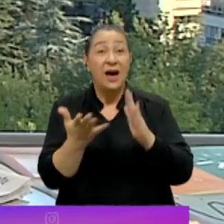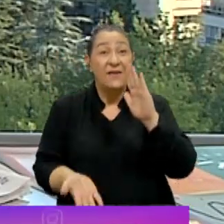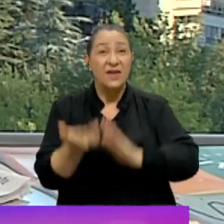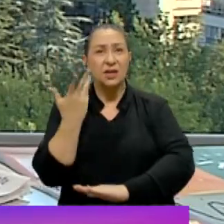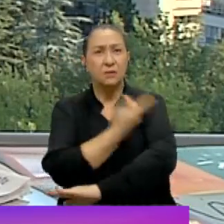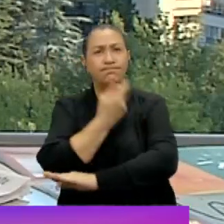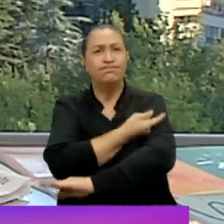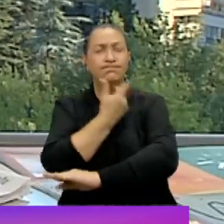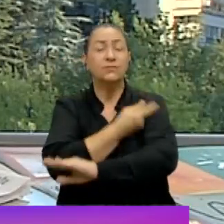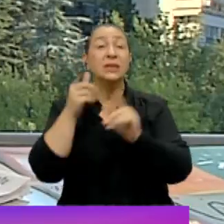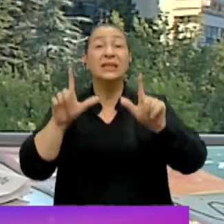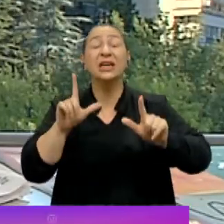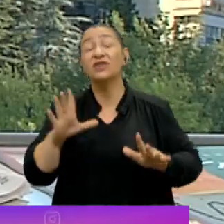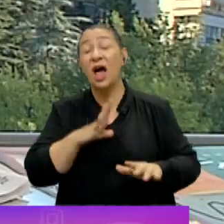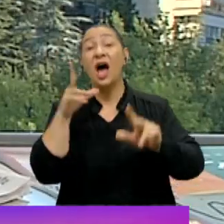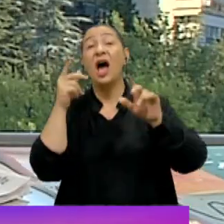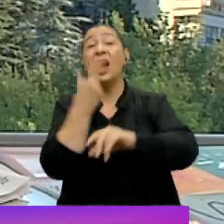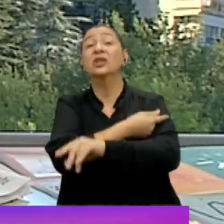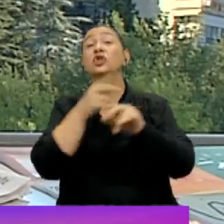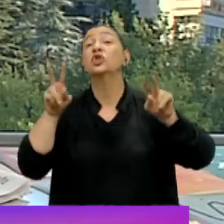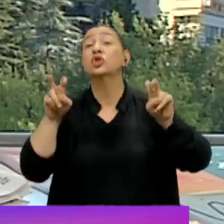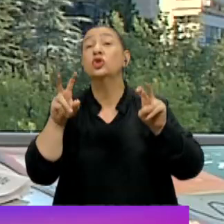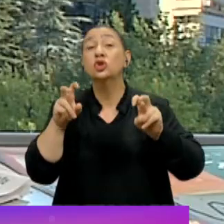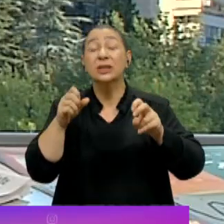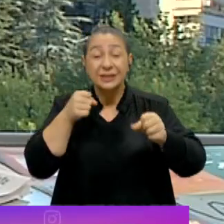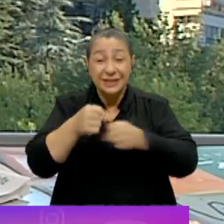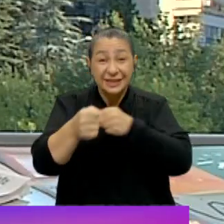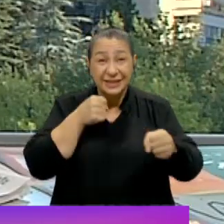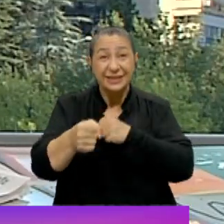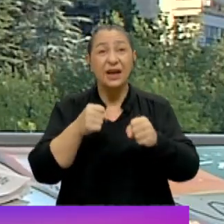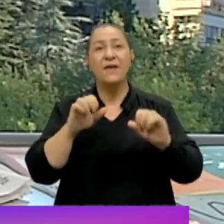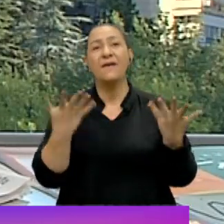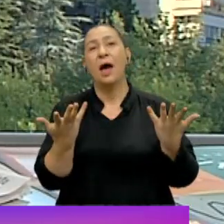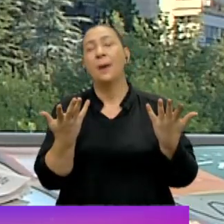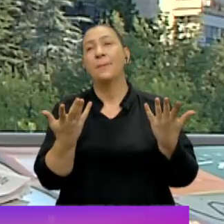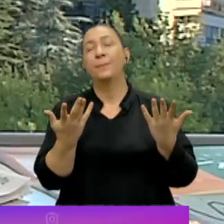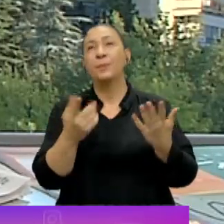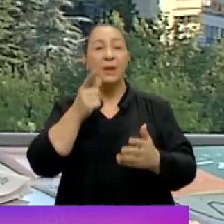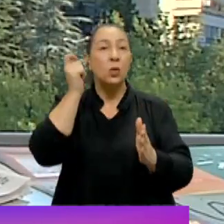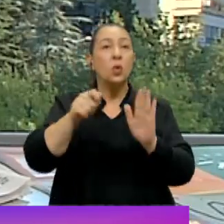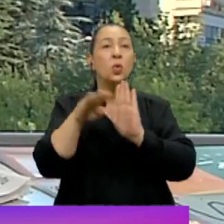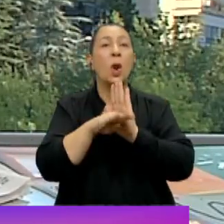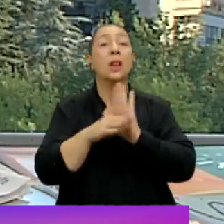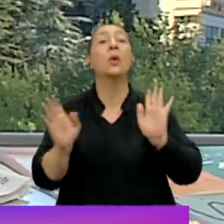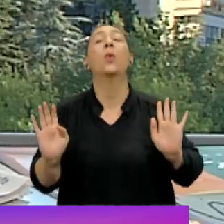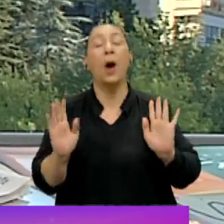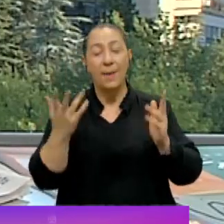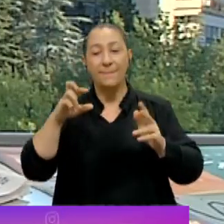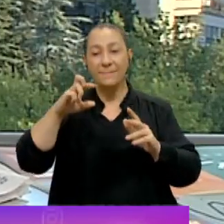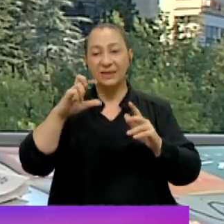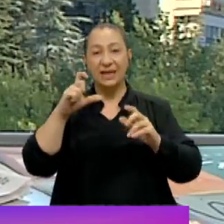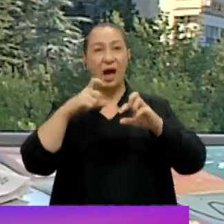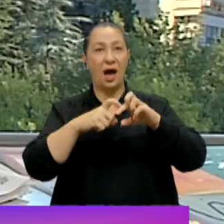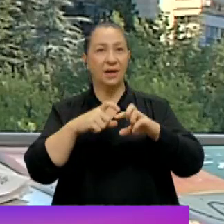fazla aşılanmaya ihtiyacımız var. Aşı konusunda ısrar ya da nasıl söyleyelim, bir kural konulmuyor ama PCR